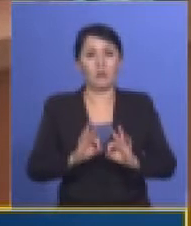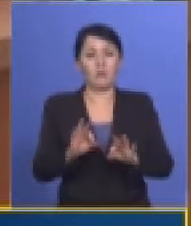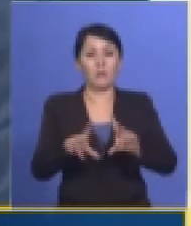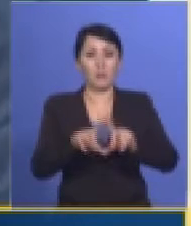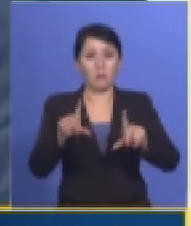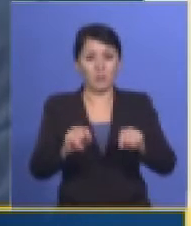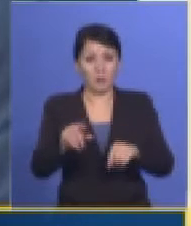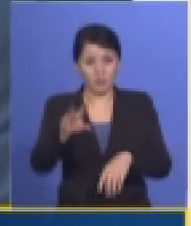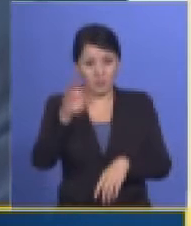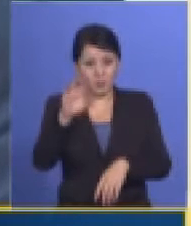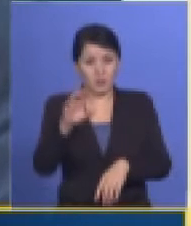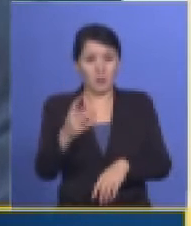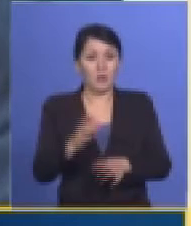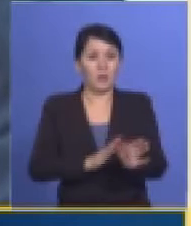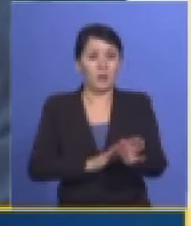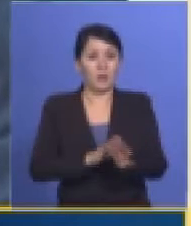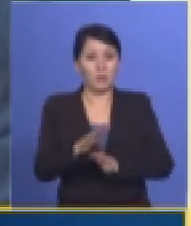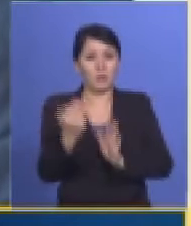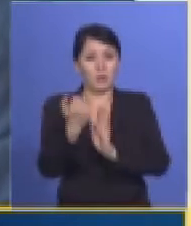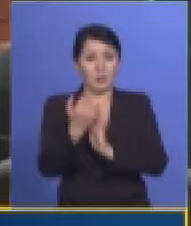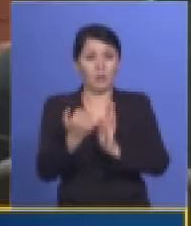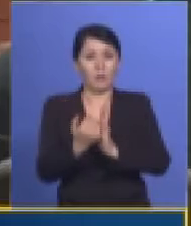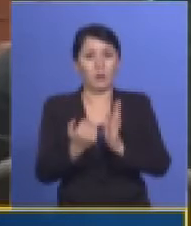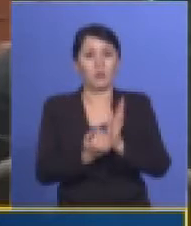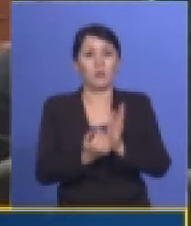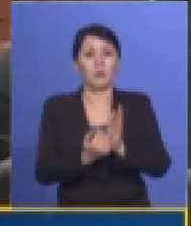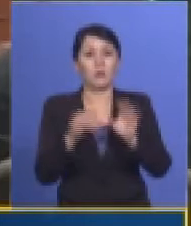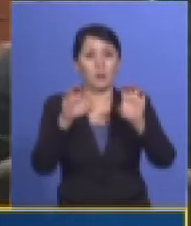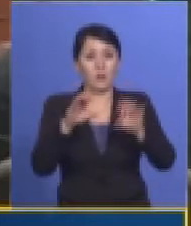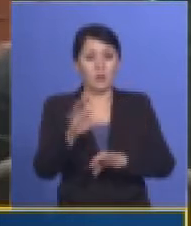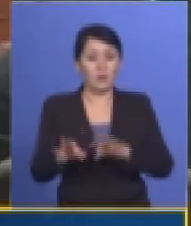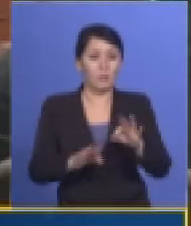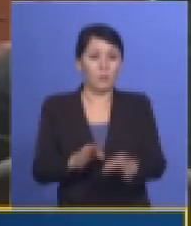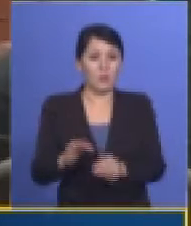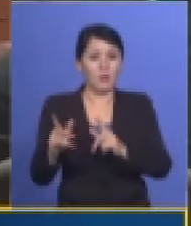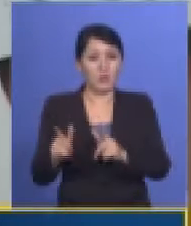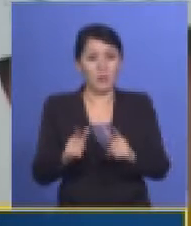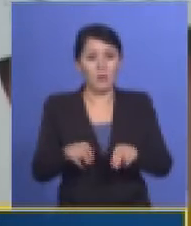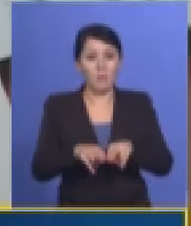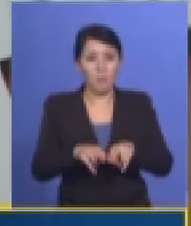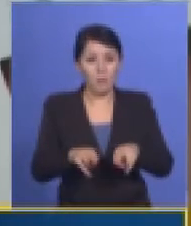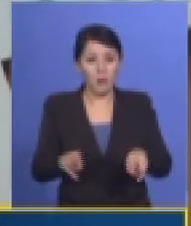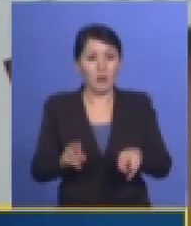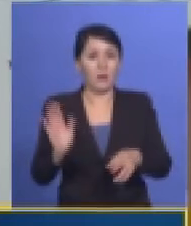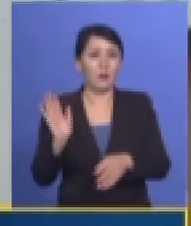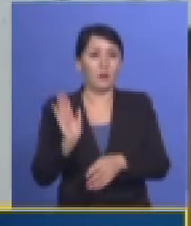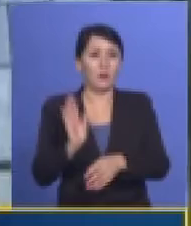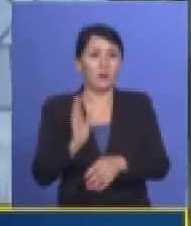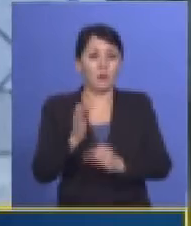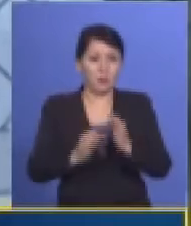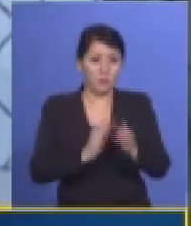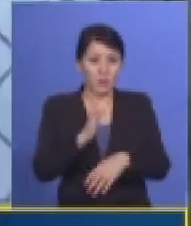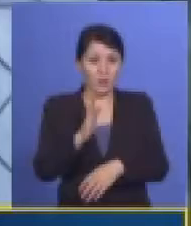мәлімдеді. Ведомство мемлекет басшысының жекелеген тапсырмаларын іске асыру бойынша заң жобасын әзірлеп, парламент